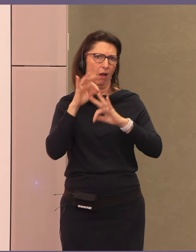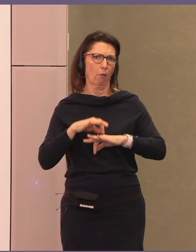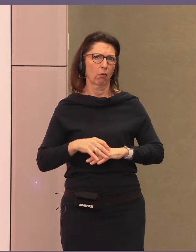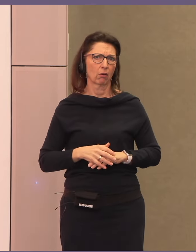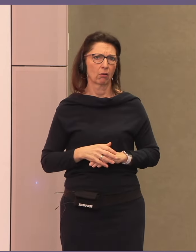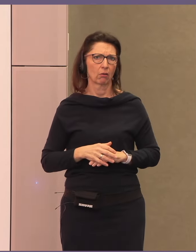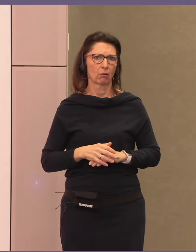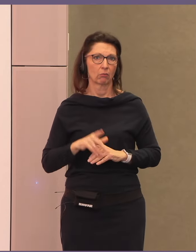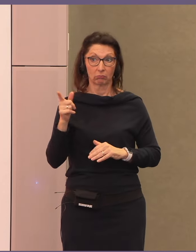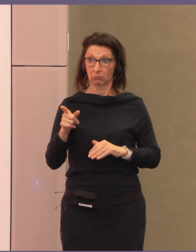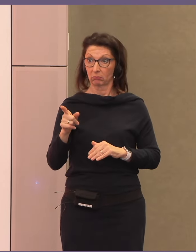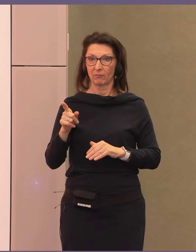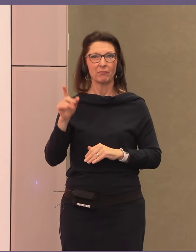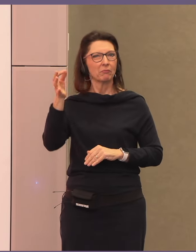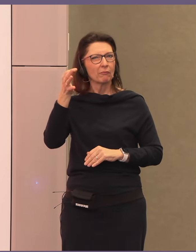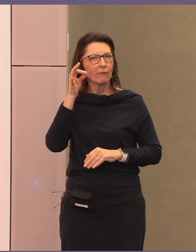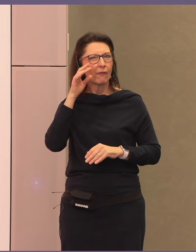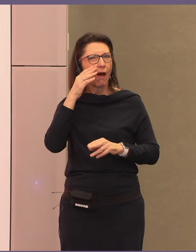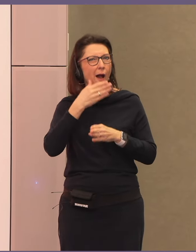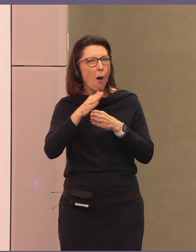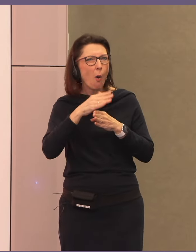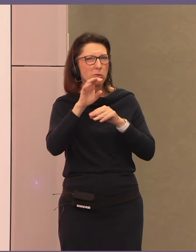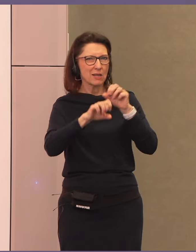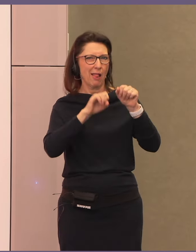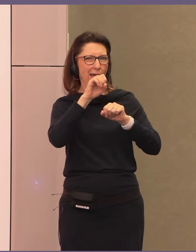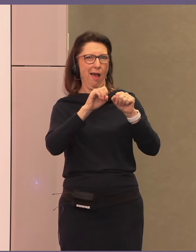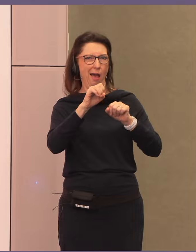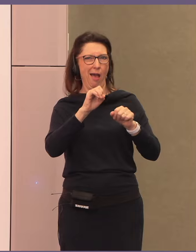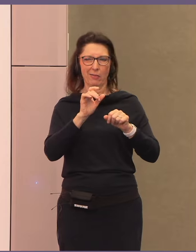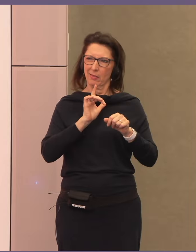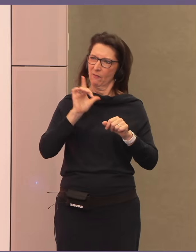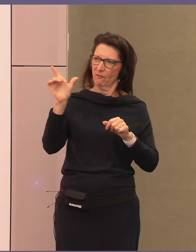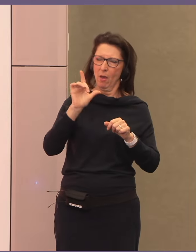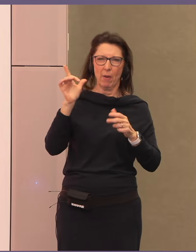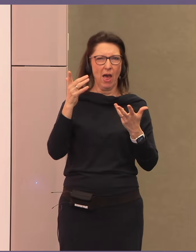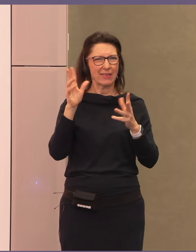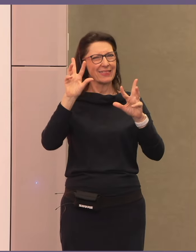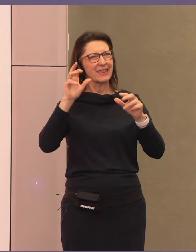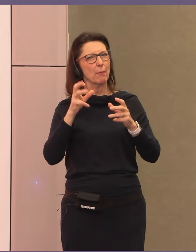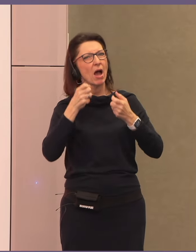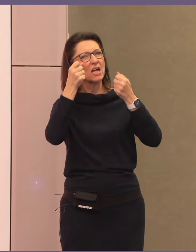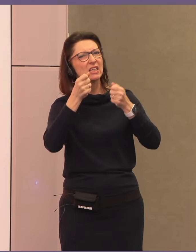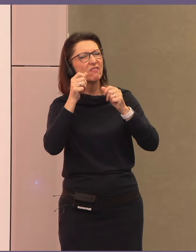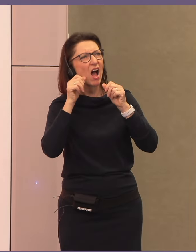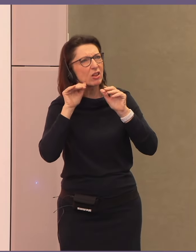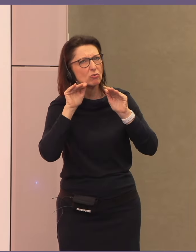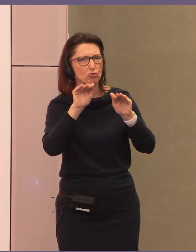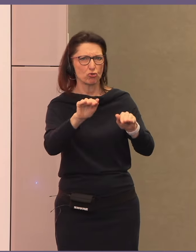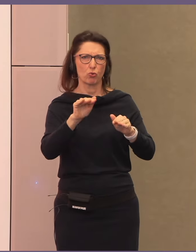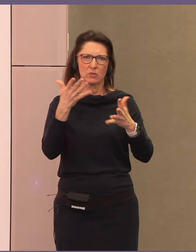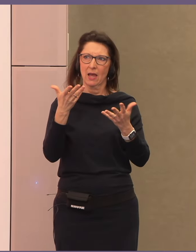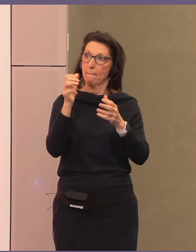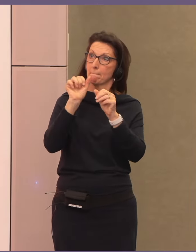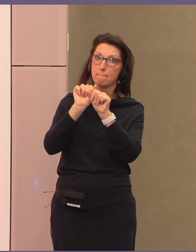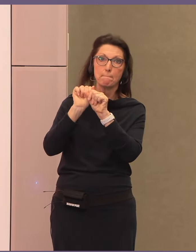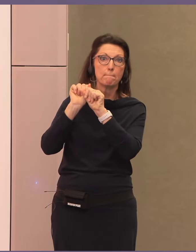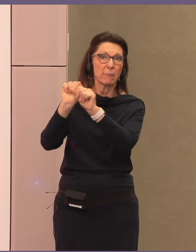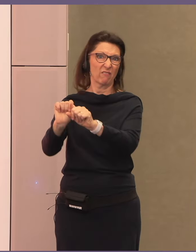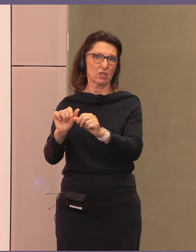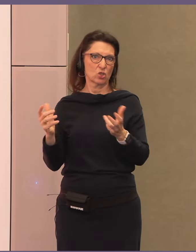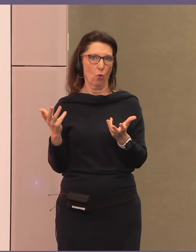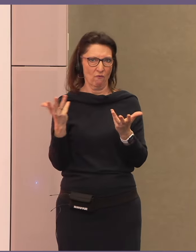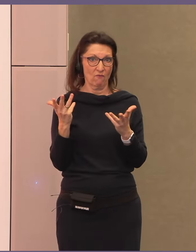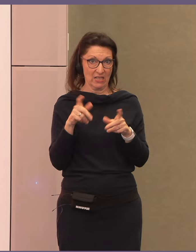gemeinsam mit der EFI an der Spitze, zu sehen, was Gewaltschutzpräventionskapazitäten in diesem Land